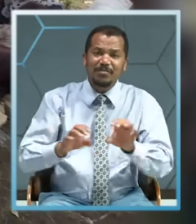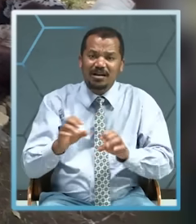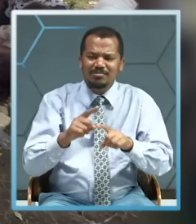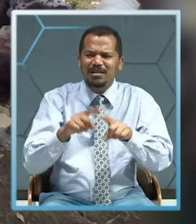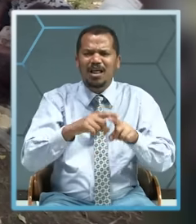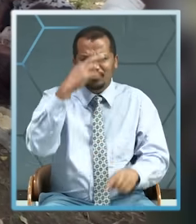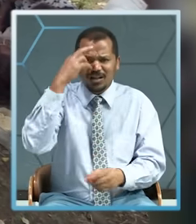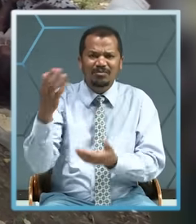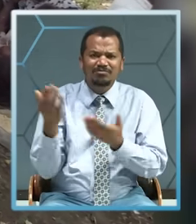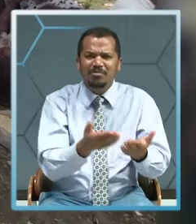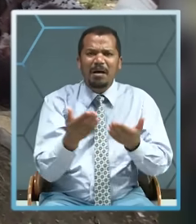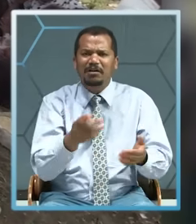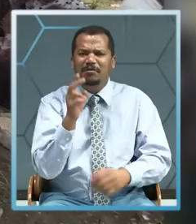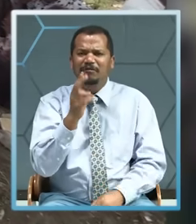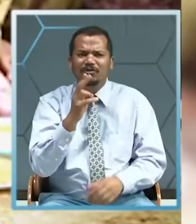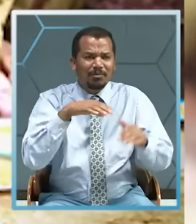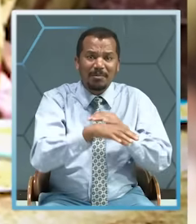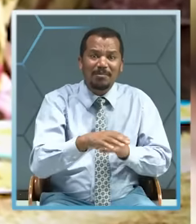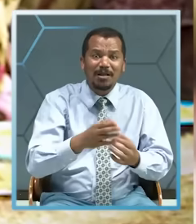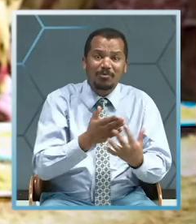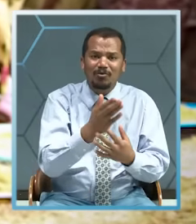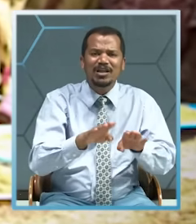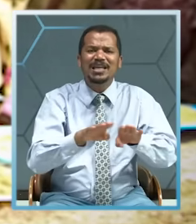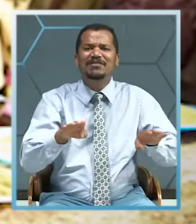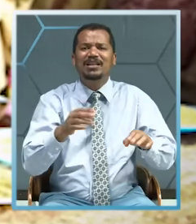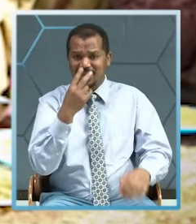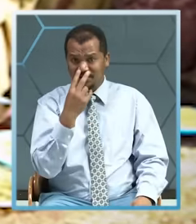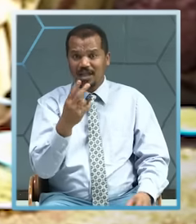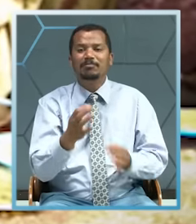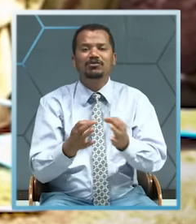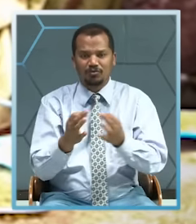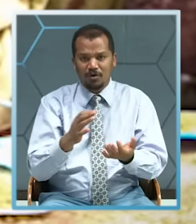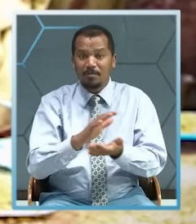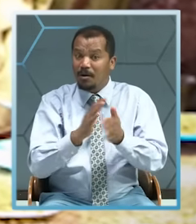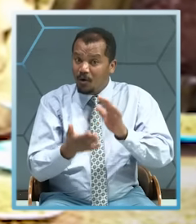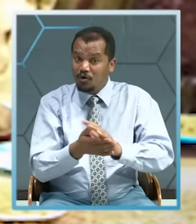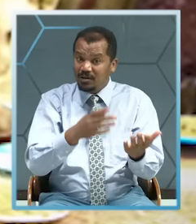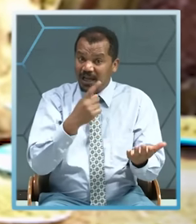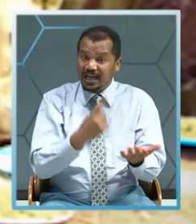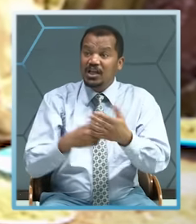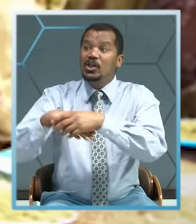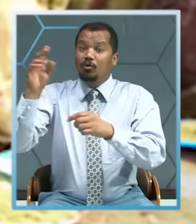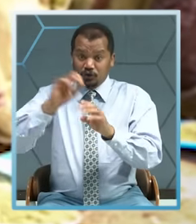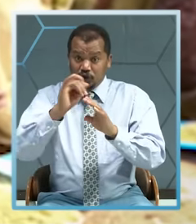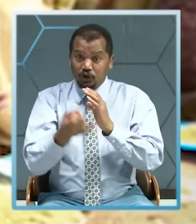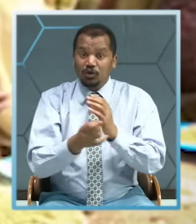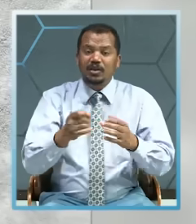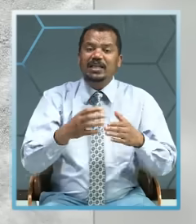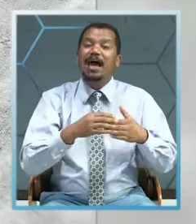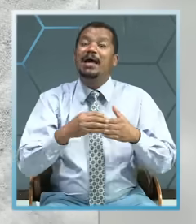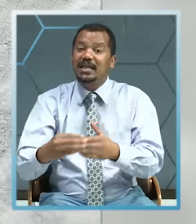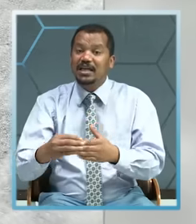ቢያደርግም የተለያዩ ምክንያቶችን በመደርደር ፈጥኖ በመግባት በኩል ክፍተት እንደሚታይባቸው ገልጸዋል። በመሆኑም እነዚህ የውጭ